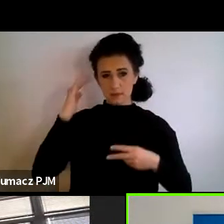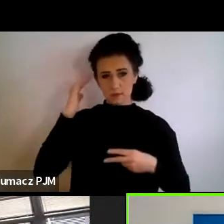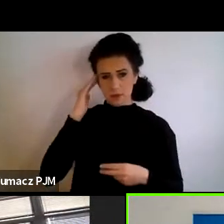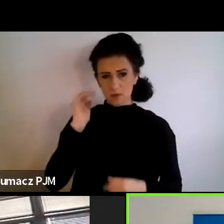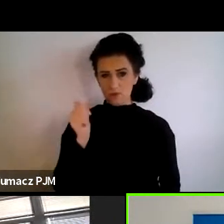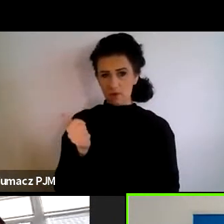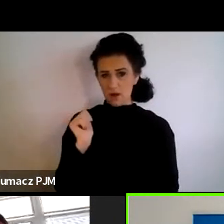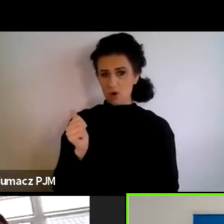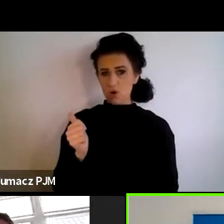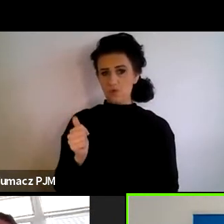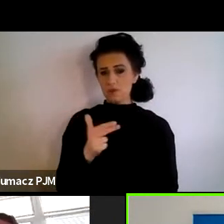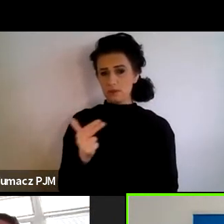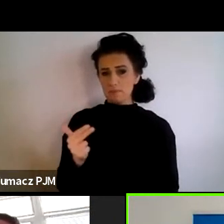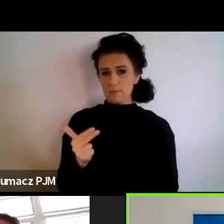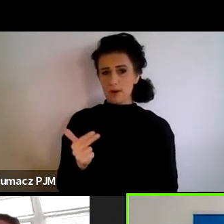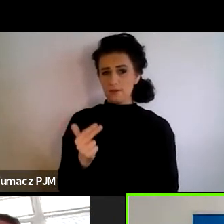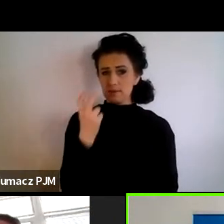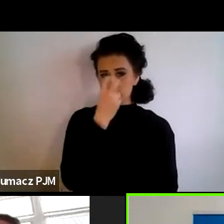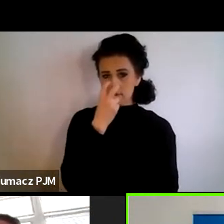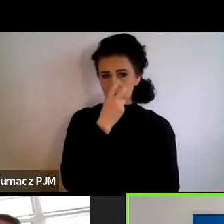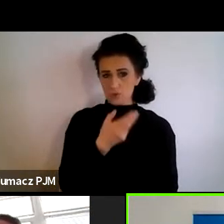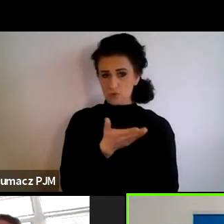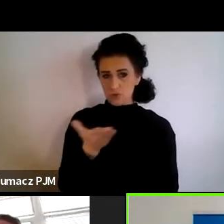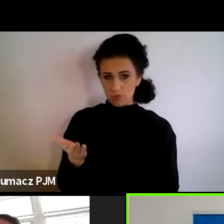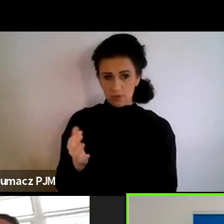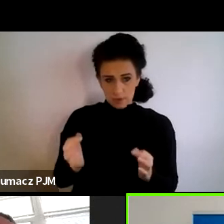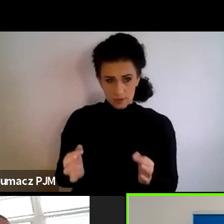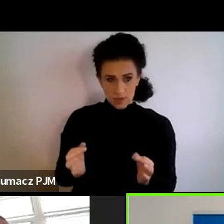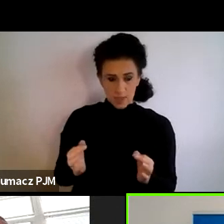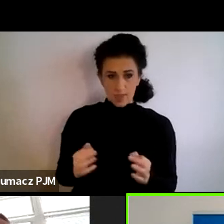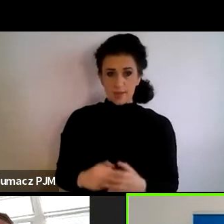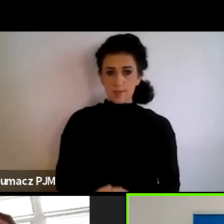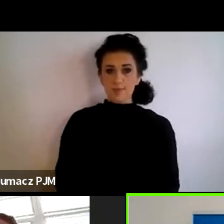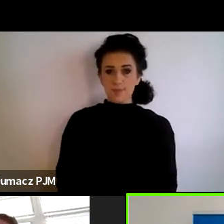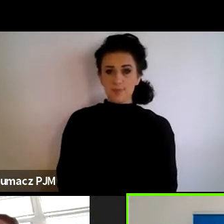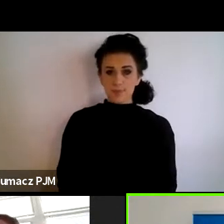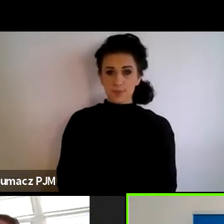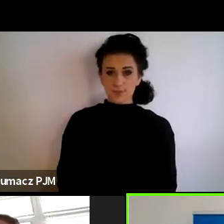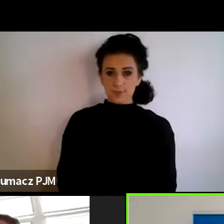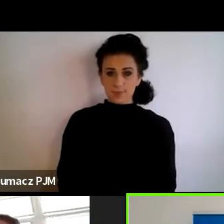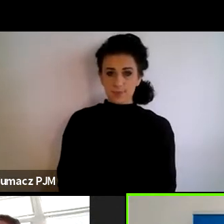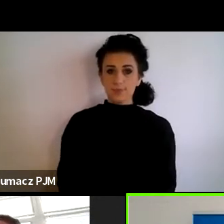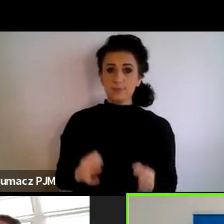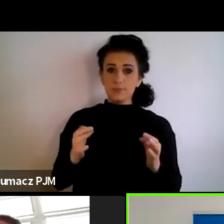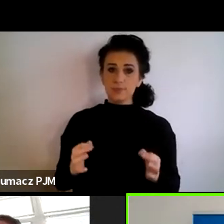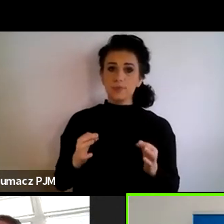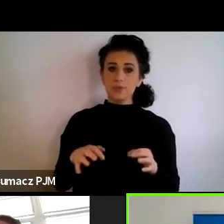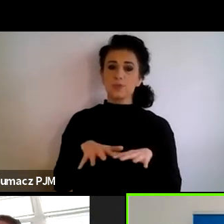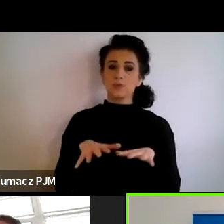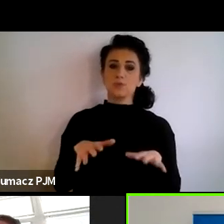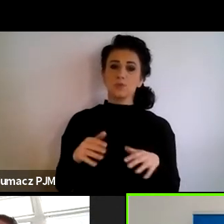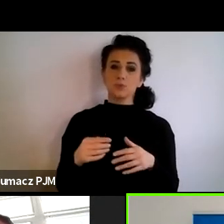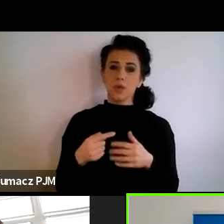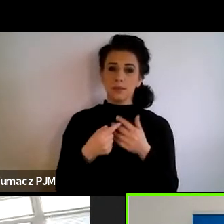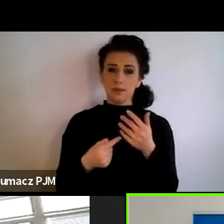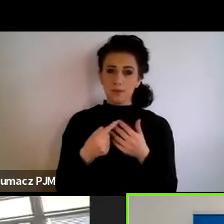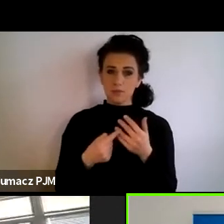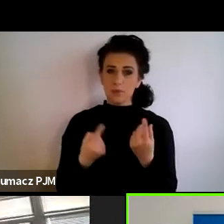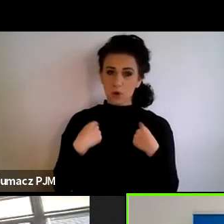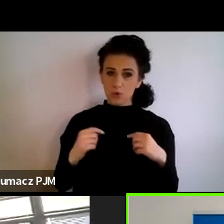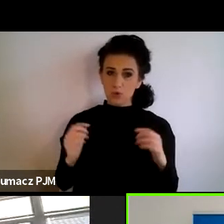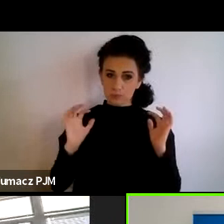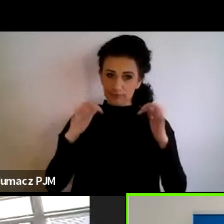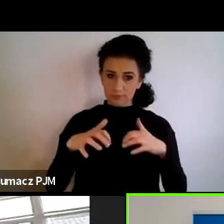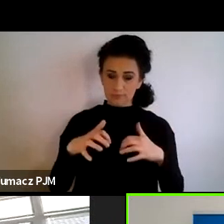na tych tematach, które Państwa teraz interesują, i podejrzewam, że to, ta dzisiejsza wysoka frekwencja jest efektem tego,